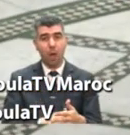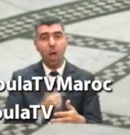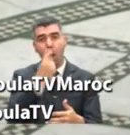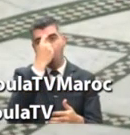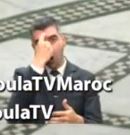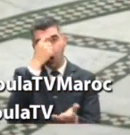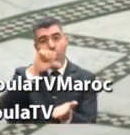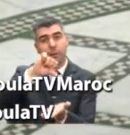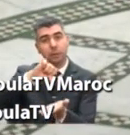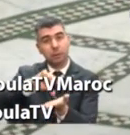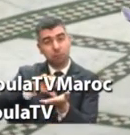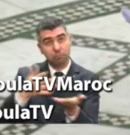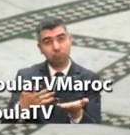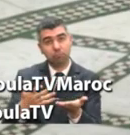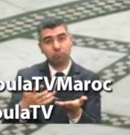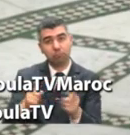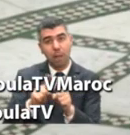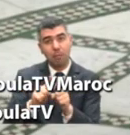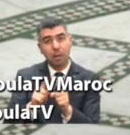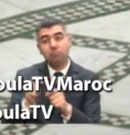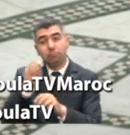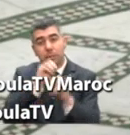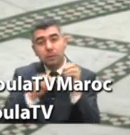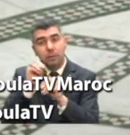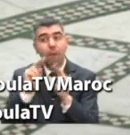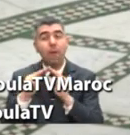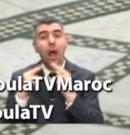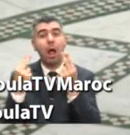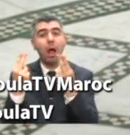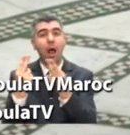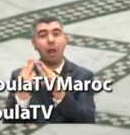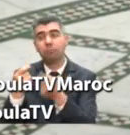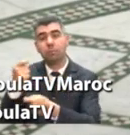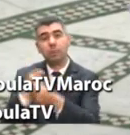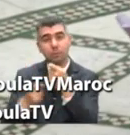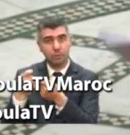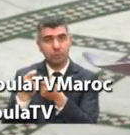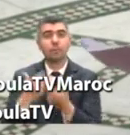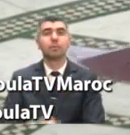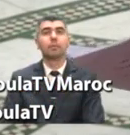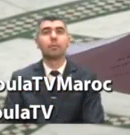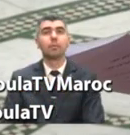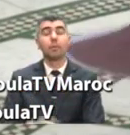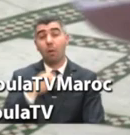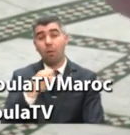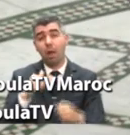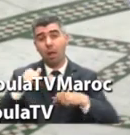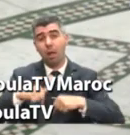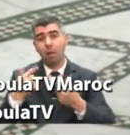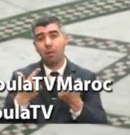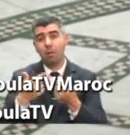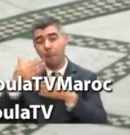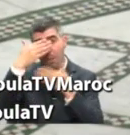انقطعت راه يمكن ما يكونش عندك الدواء في البلاد ديالك. كذلك هناك جاذبية ديال السوق، بعض السوق الوطني المغربي اليوم اللي